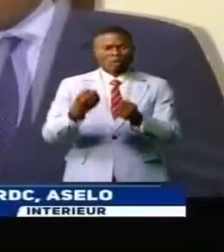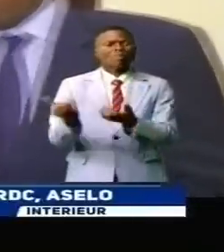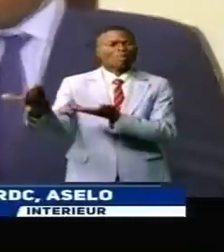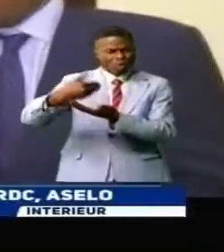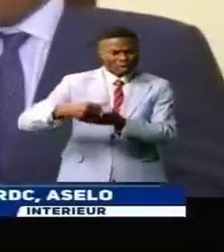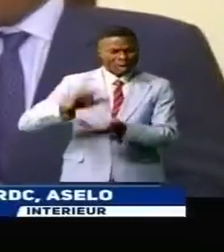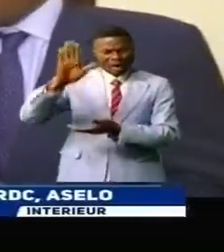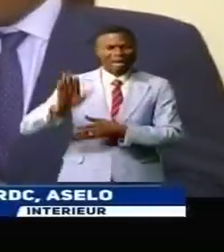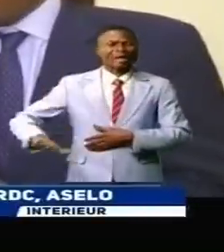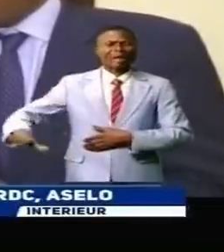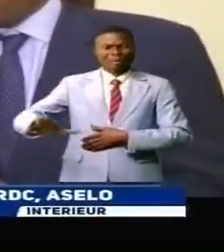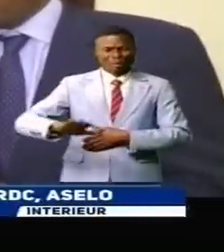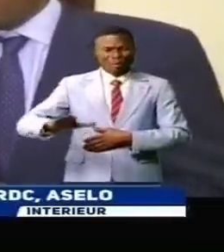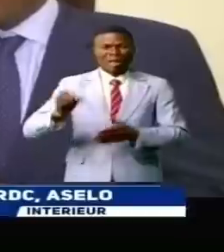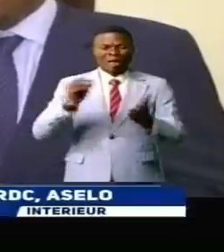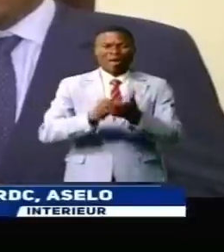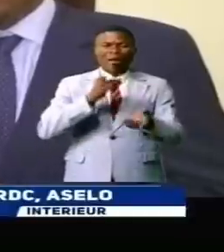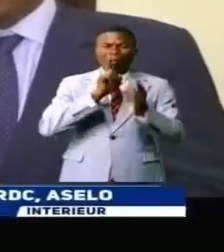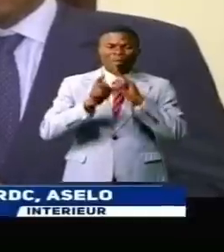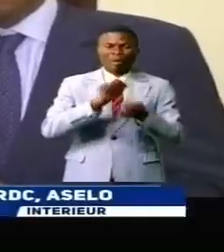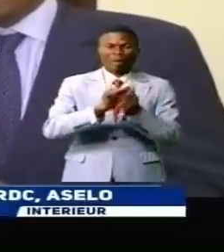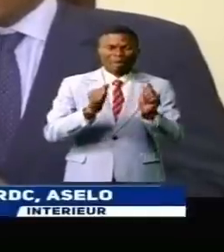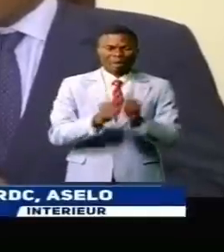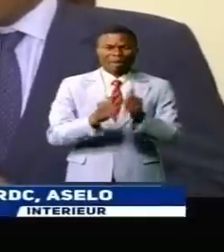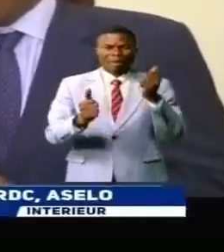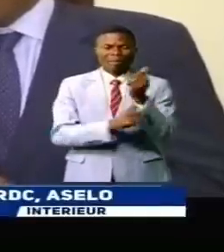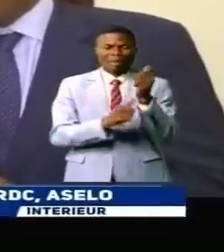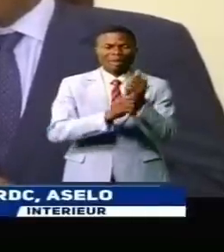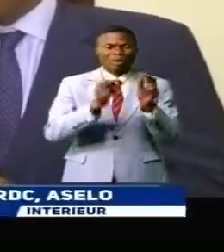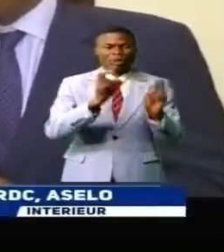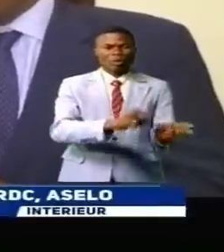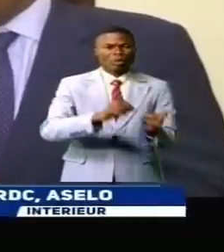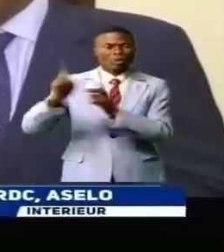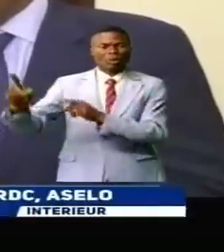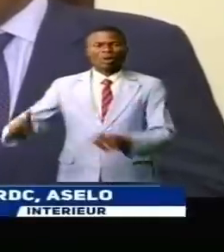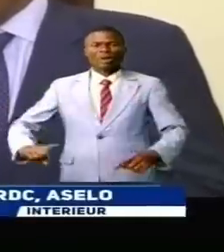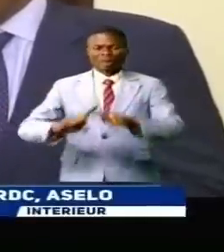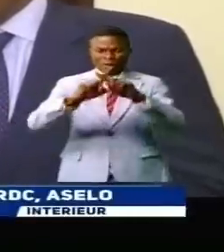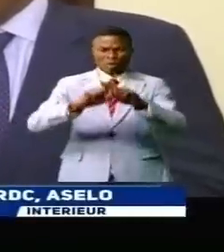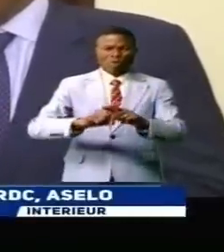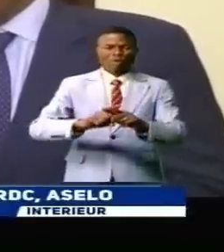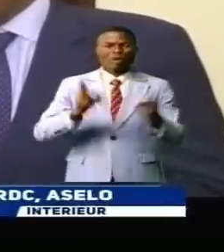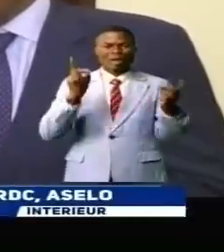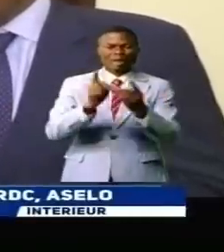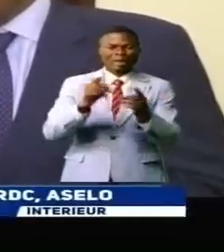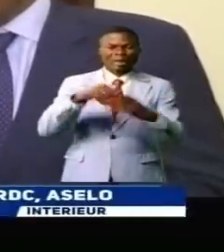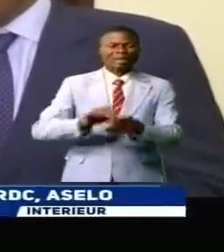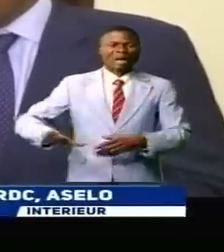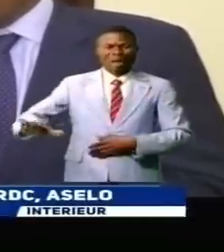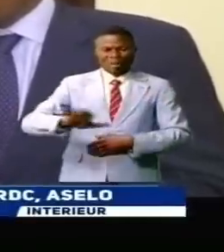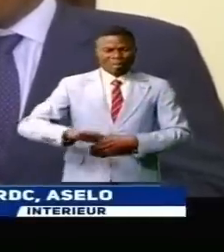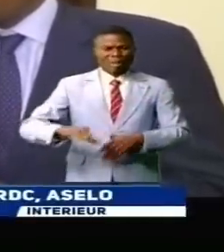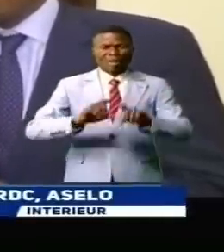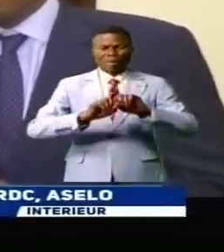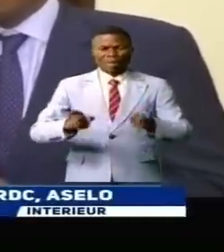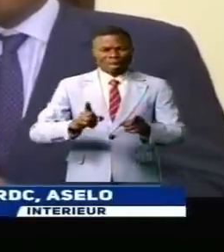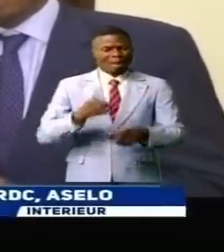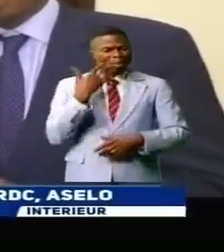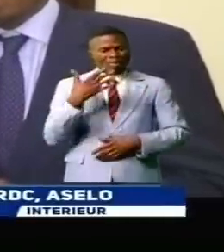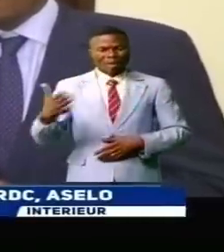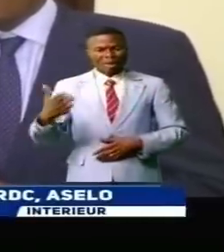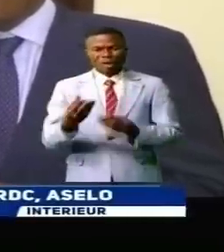rapport à eux. Nous avons aussi parlé de la question des personnes déplacées. Les conflits que nous voyons dans le pays, malheureusement, ont pour